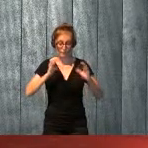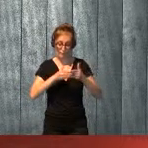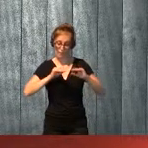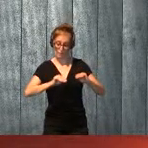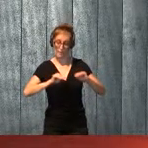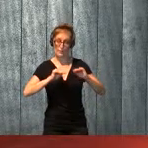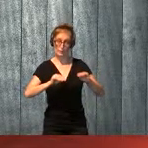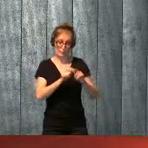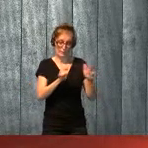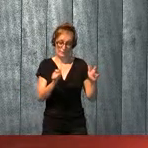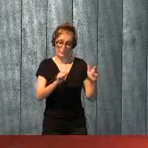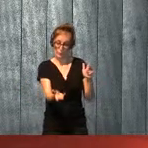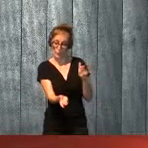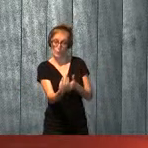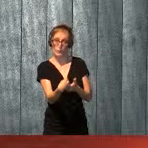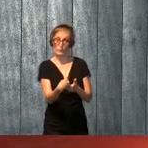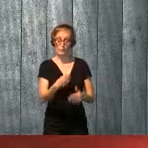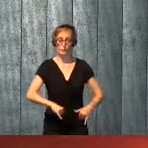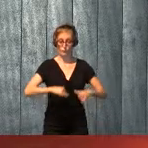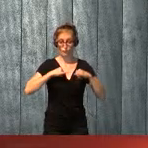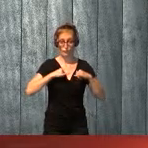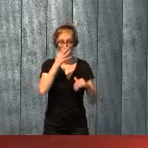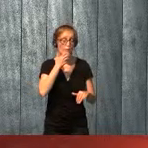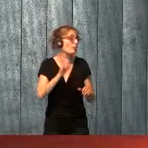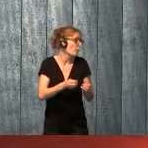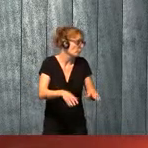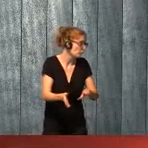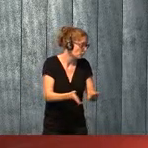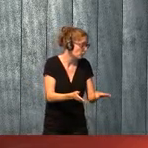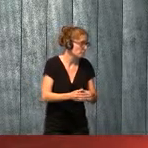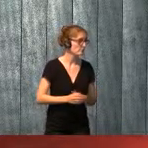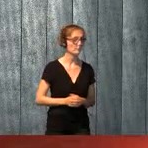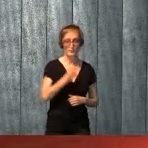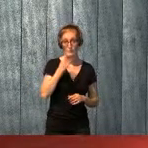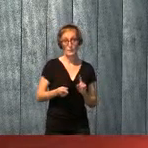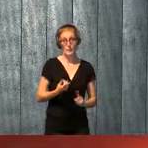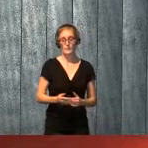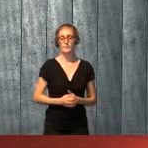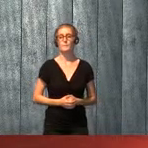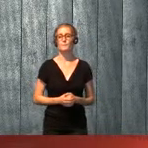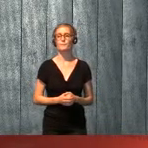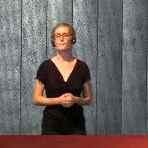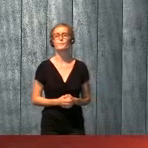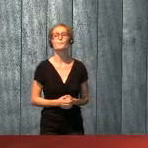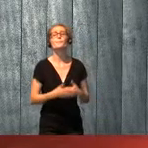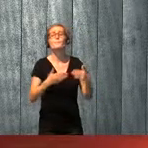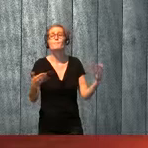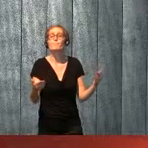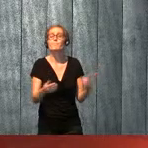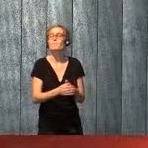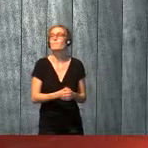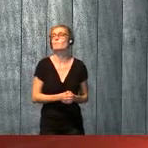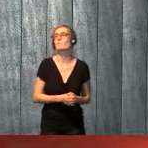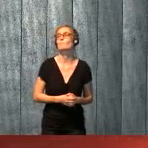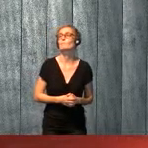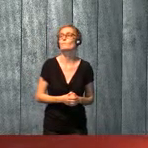dispensée par cet institut. Voilà, je ne m'attends pas davantage sur cette question, mais pour moi, elle est tout à fait primordiale. Alors, pour conclure, j'en voudrais